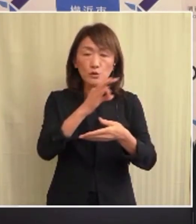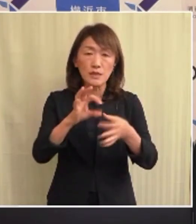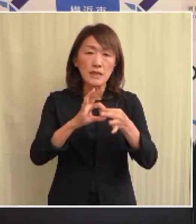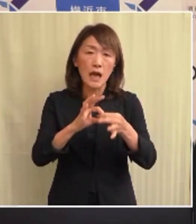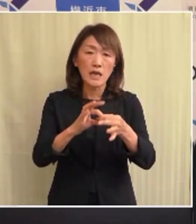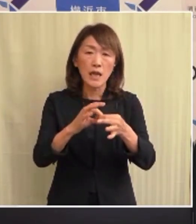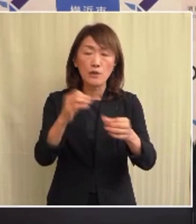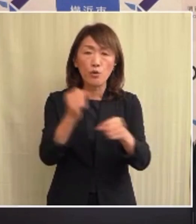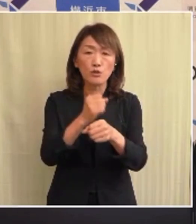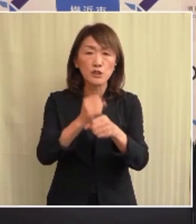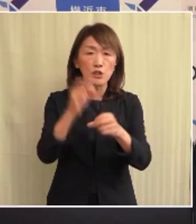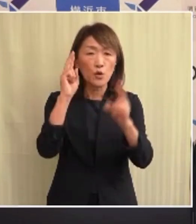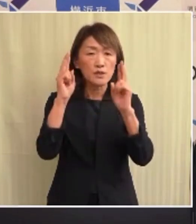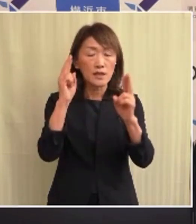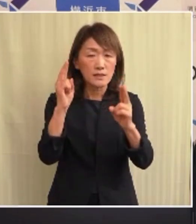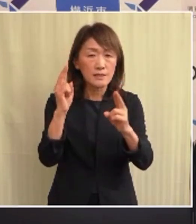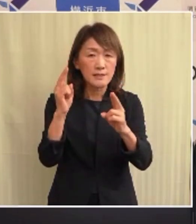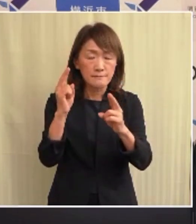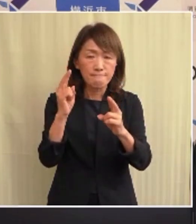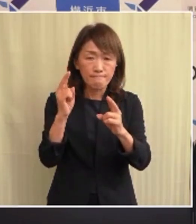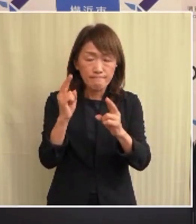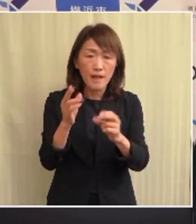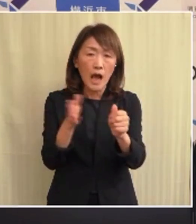を行う予定としております。